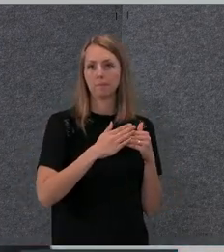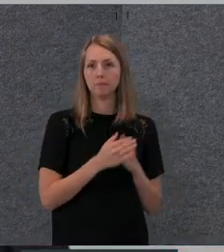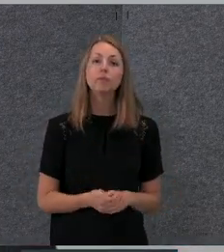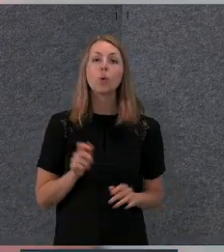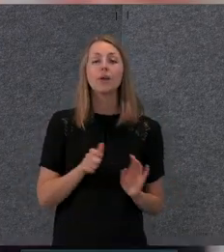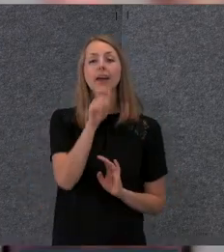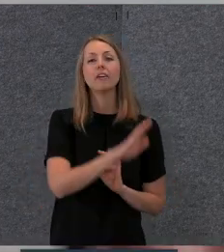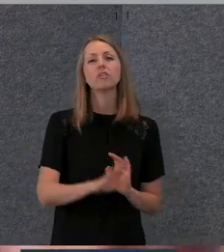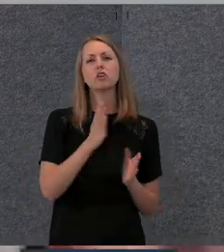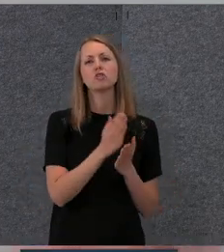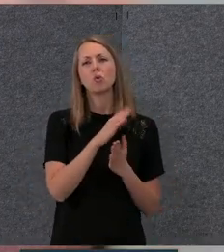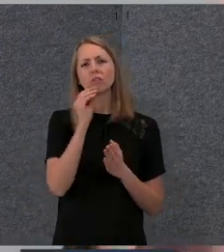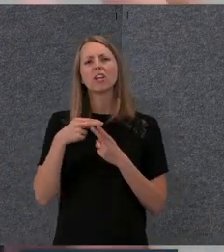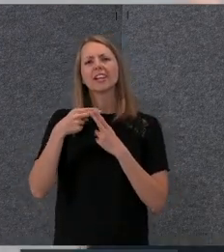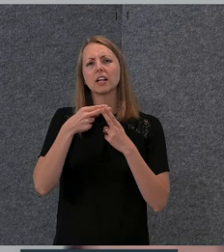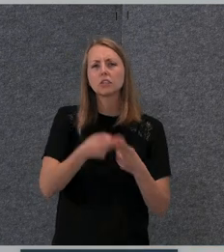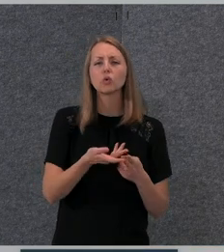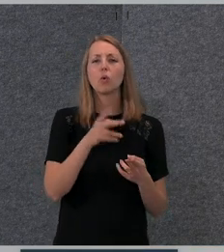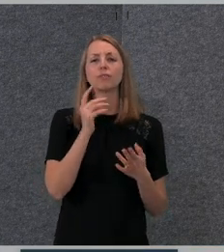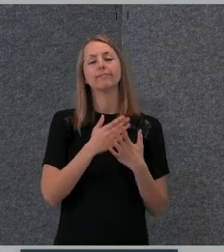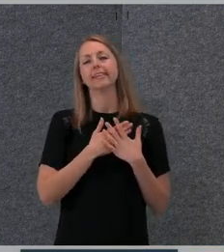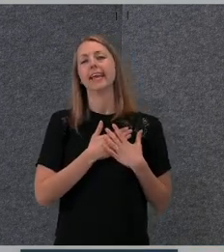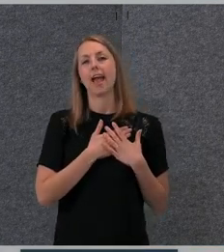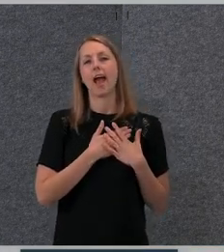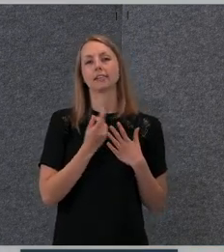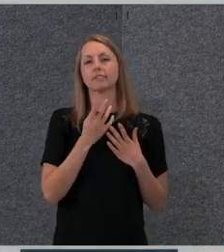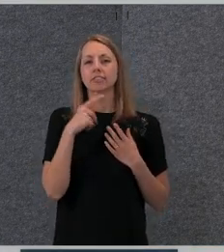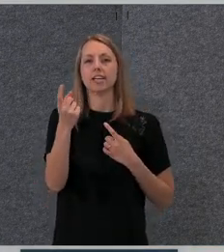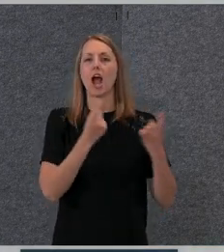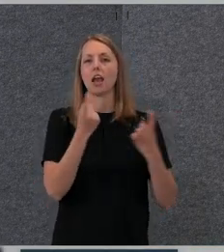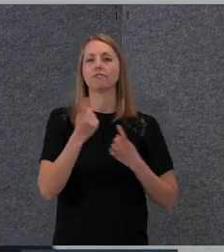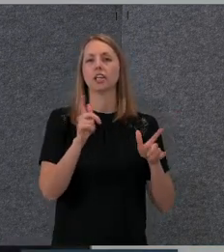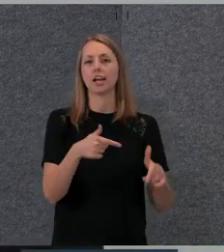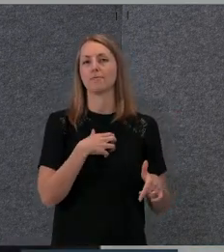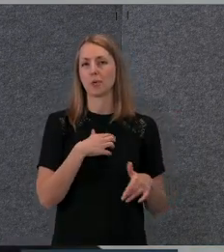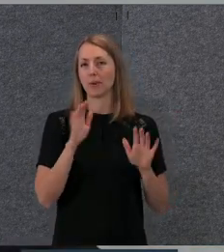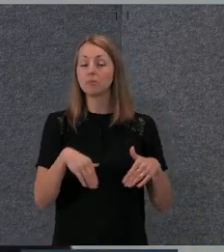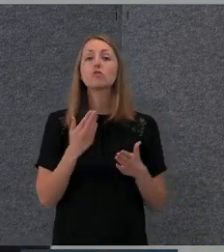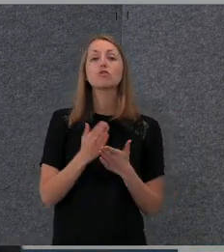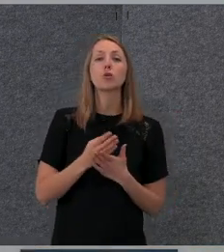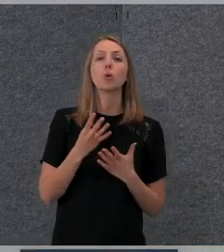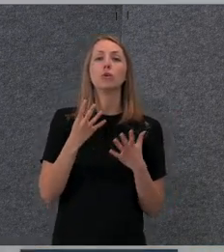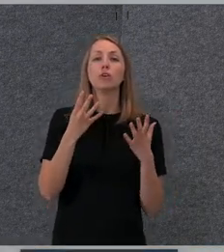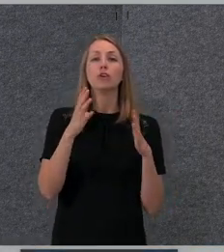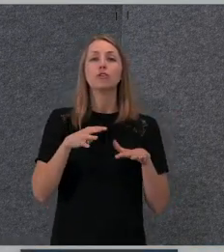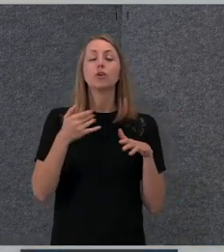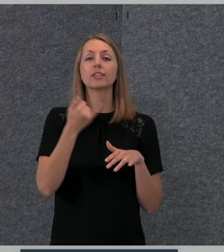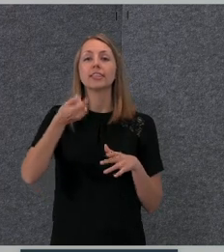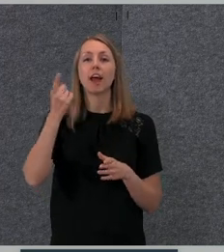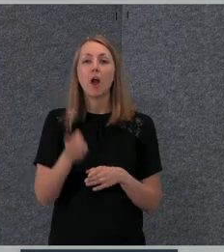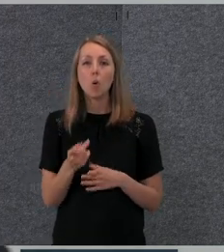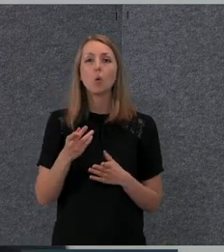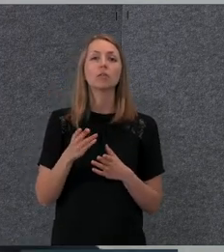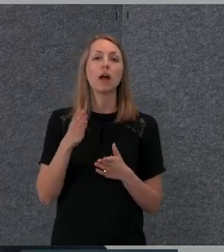große Tradition, ein großes Herz schon immer für Einwanderer gehabt. Ende des 19. Jahrhunderts kamen die Grabowskis